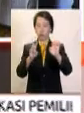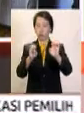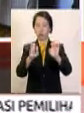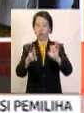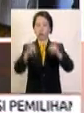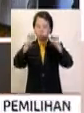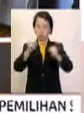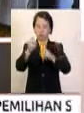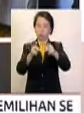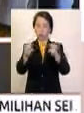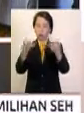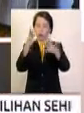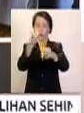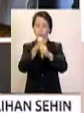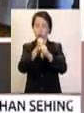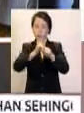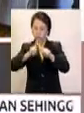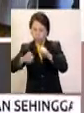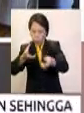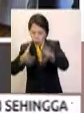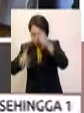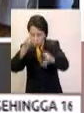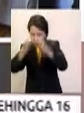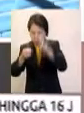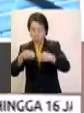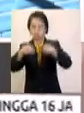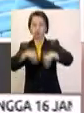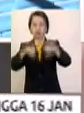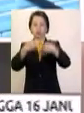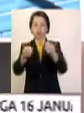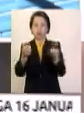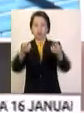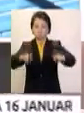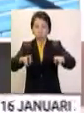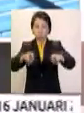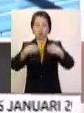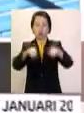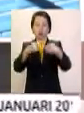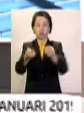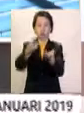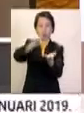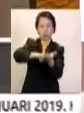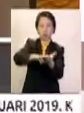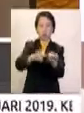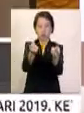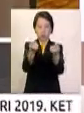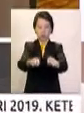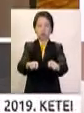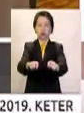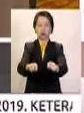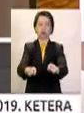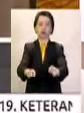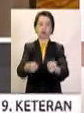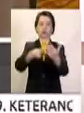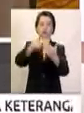membolehkan orang ramai mendapatkan pelbagai informasi seperti penjualan kontrak dan rekod tender projek.